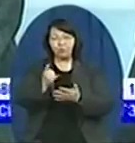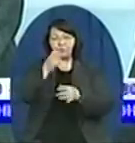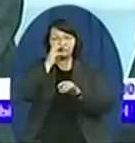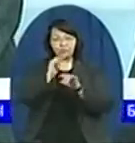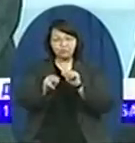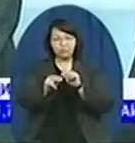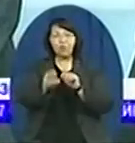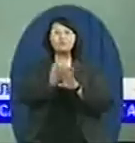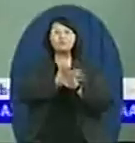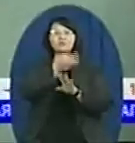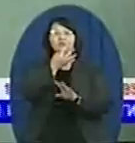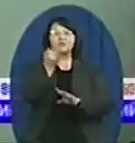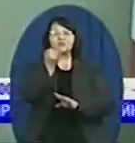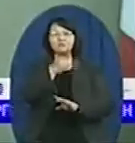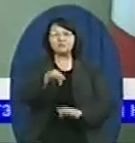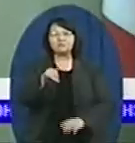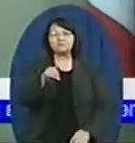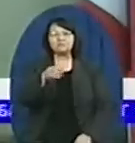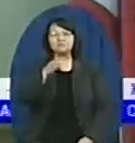одоо үрдсэн дүн байна.